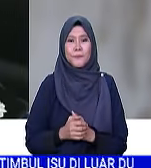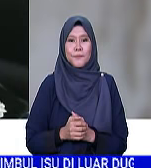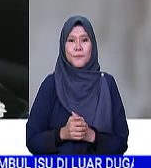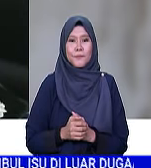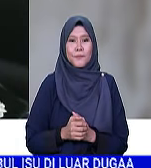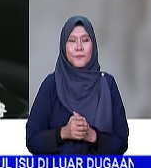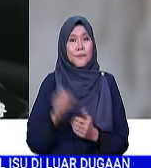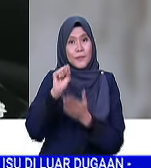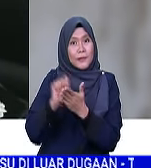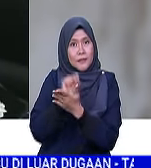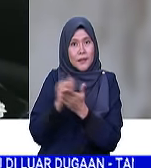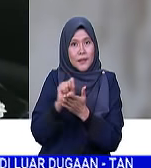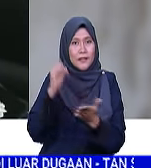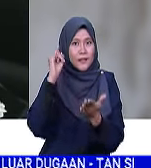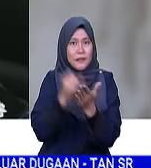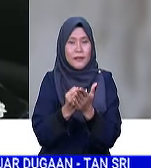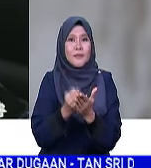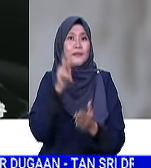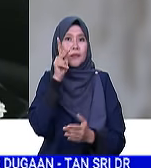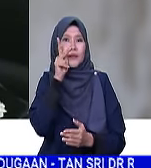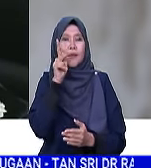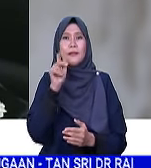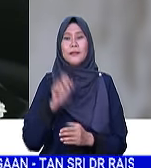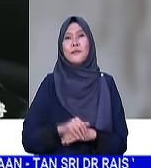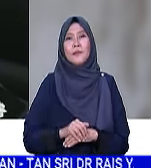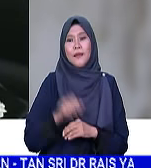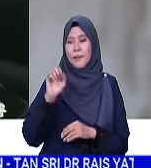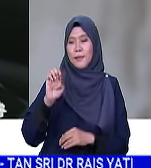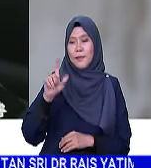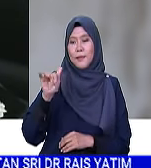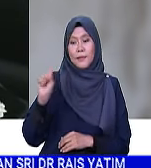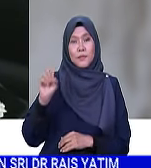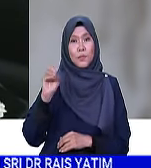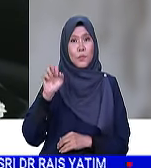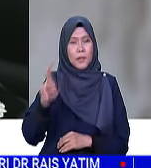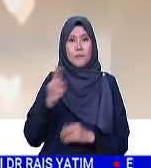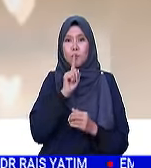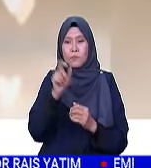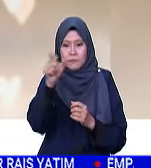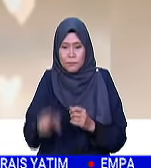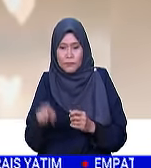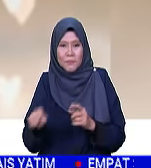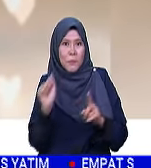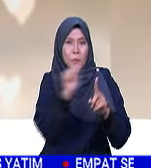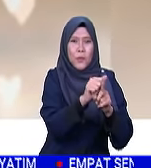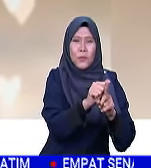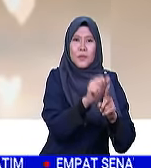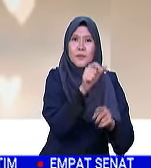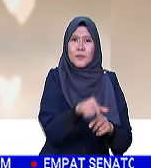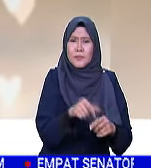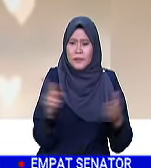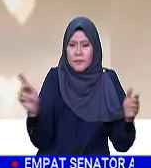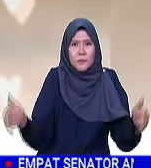Menurut Ketua Jabatan Siasatan Jenayah Komersial Kedah, Superintendent Ilyas Omar, mangsa didakwa ditipu individu yang hanya dikenali di